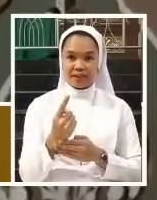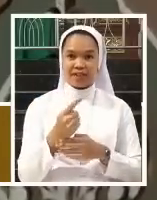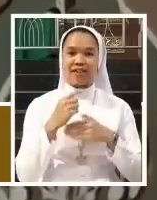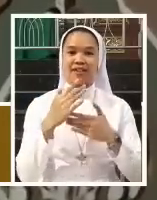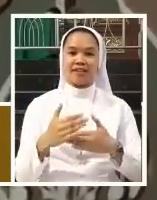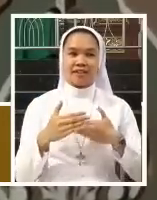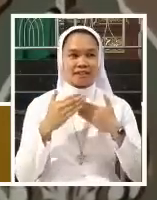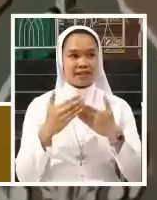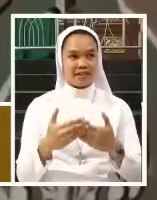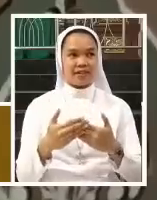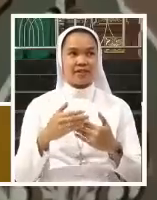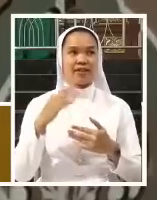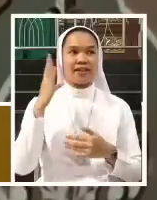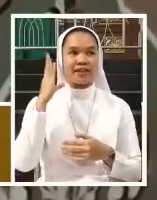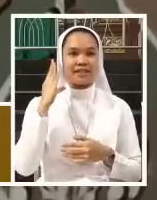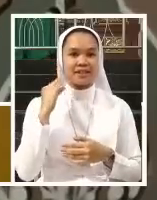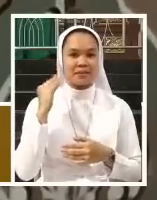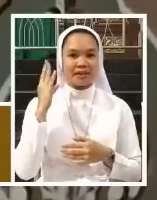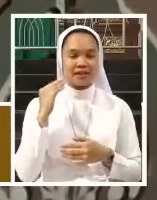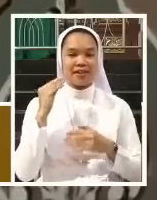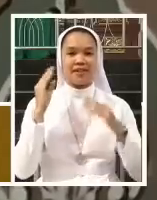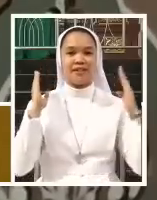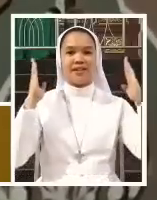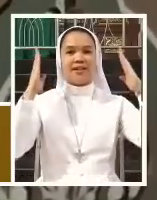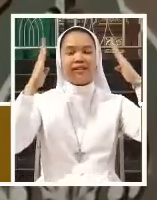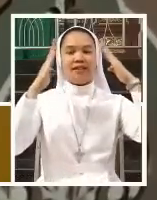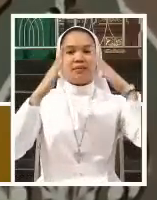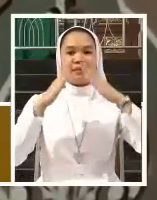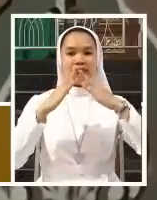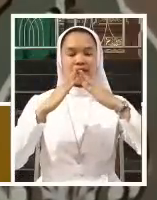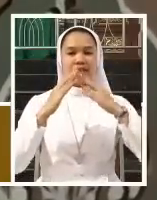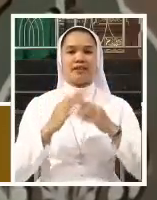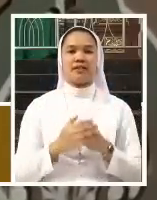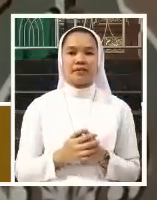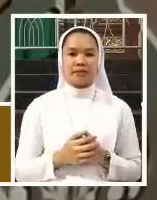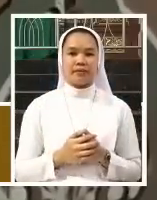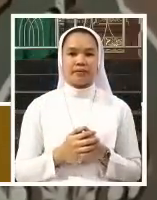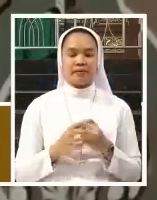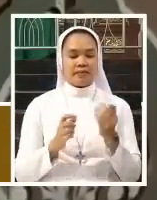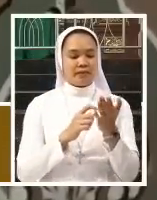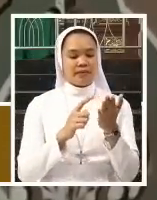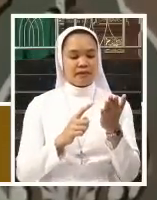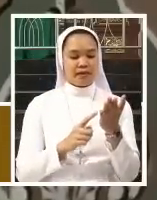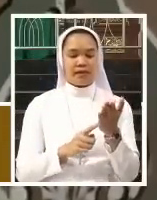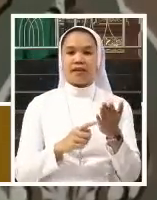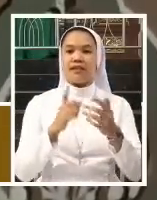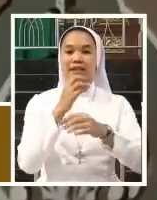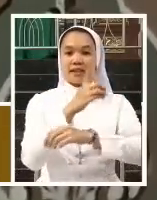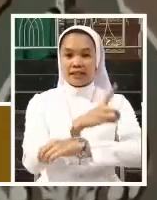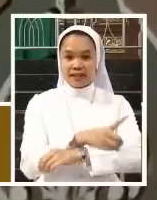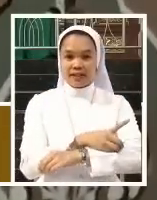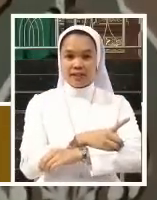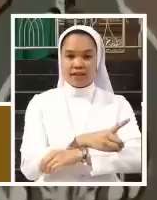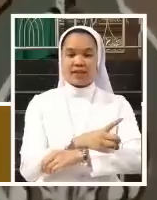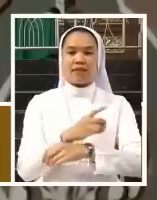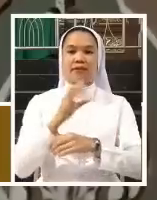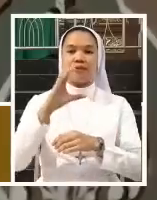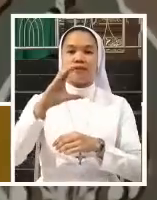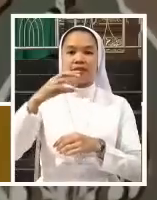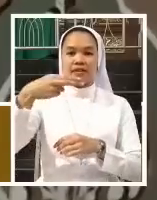ginigibo o eksperyensya kang obispo, ini ang aldaw kang bisa kan